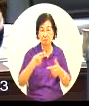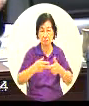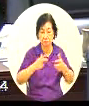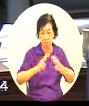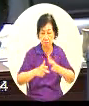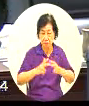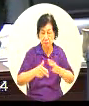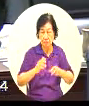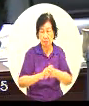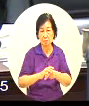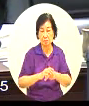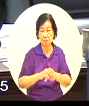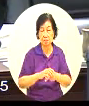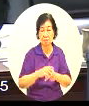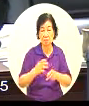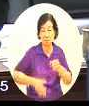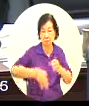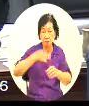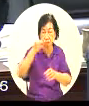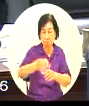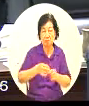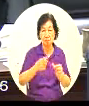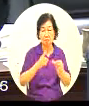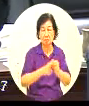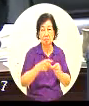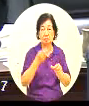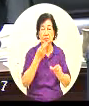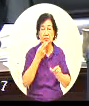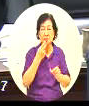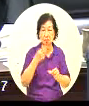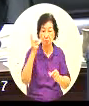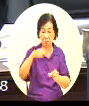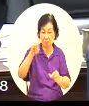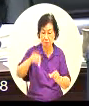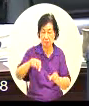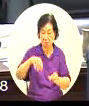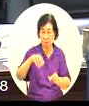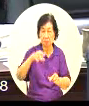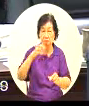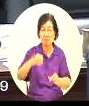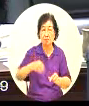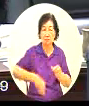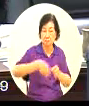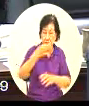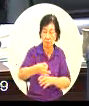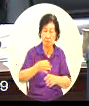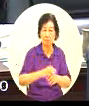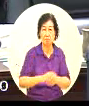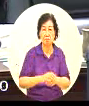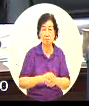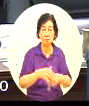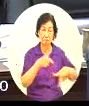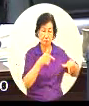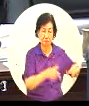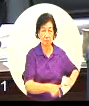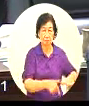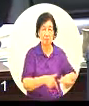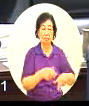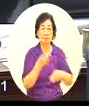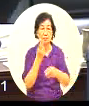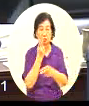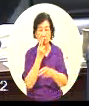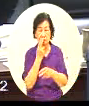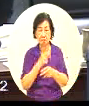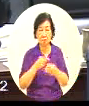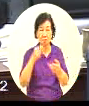央1200万，台塑的哦。南亚厂、南亚一厂、二厂吼，南亚一厂、二